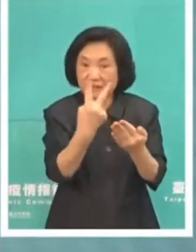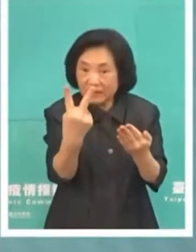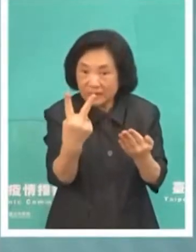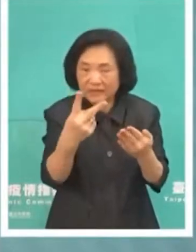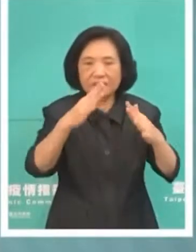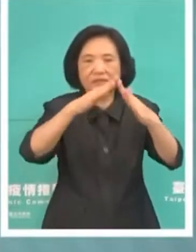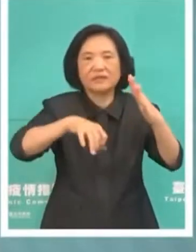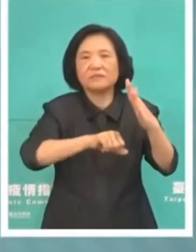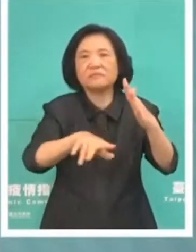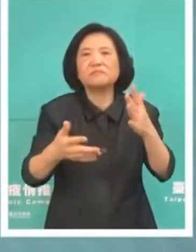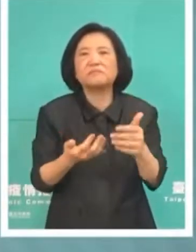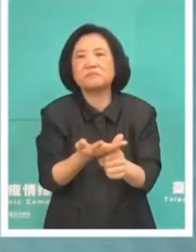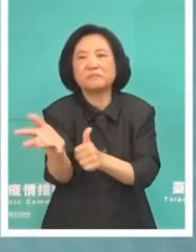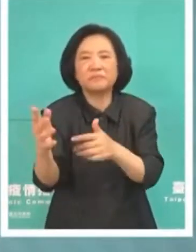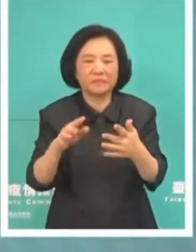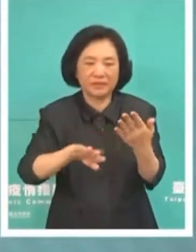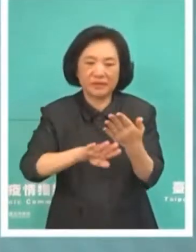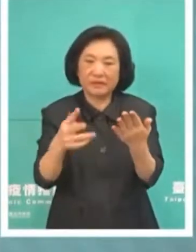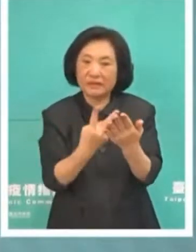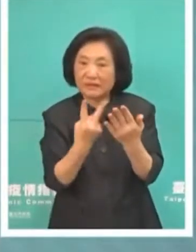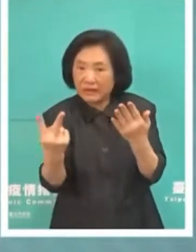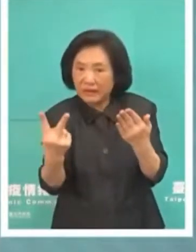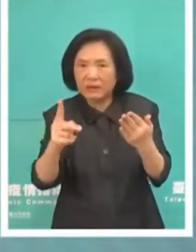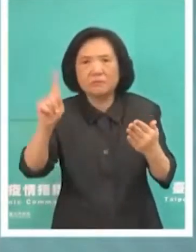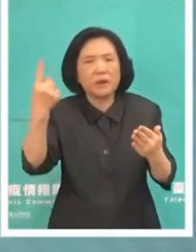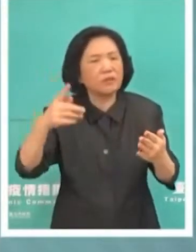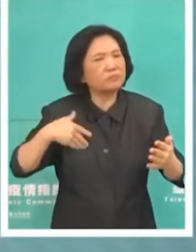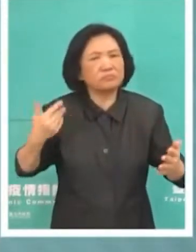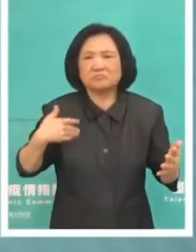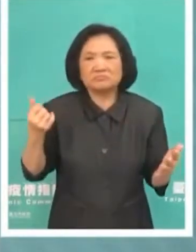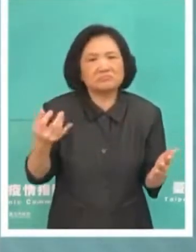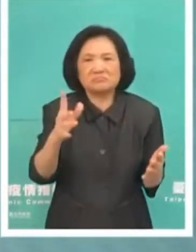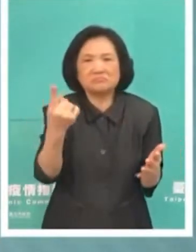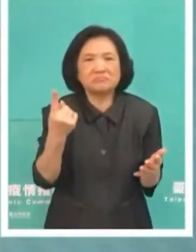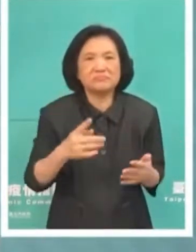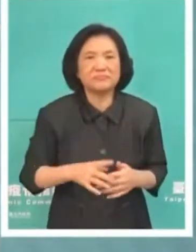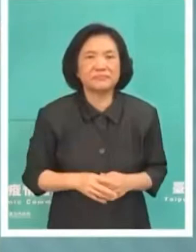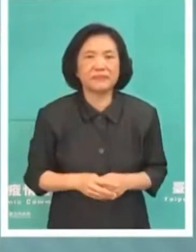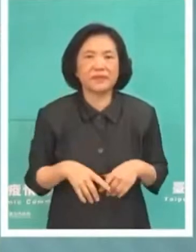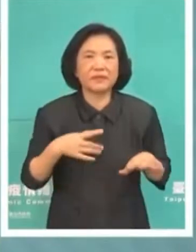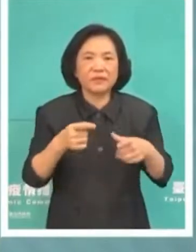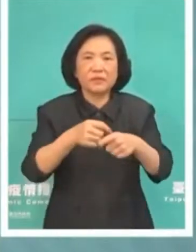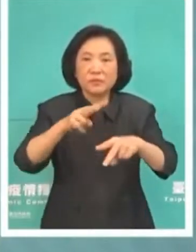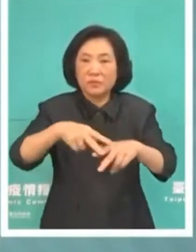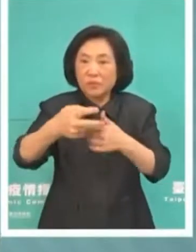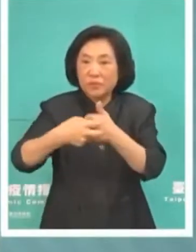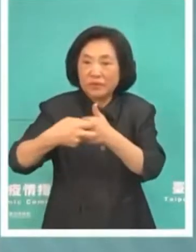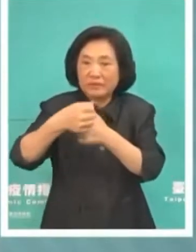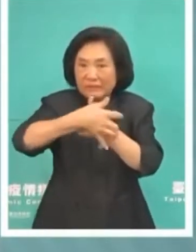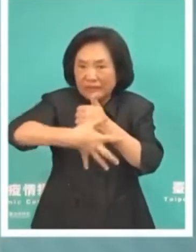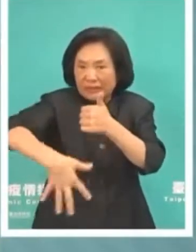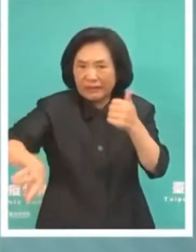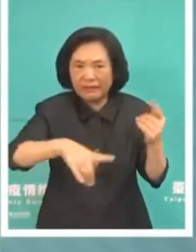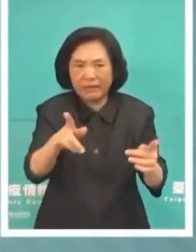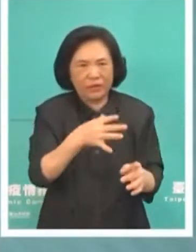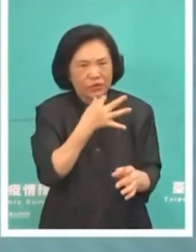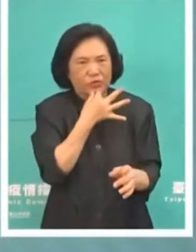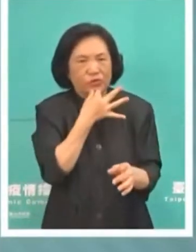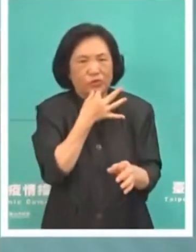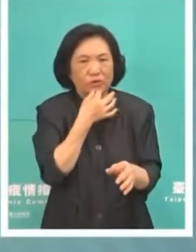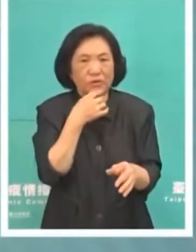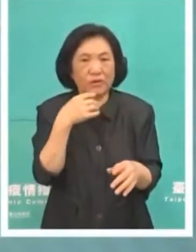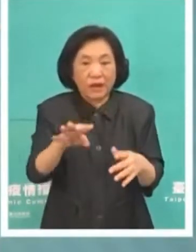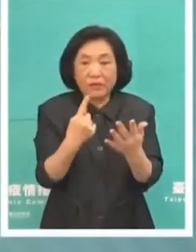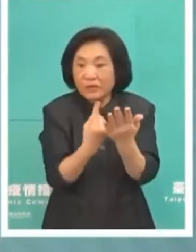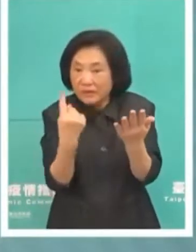染，还有两例还是感染源不明。所以对公卫来讲，你知道吗？最担心的是什么？但还有例